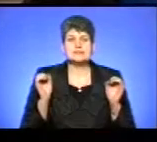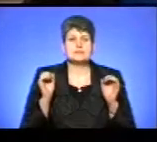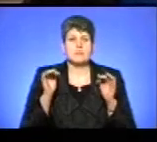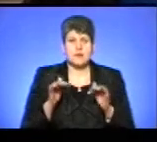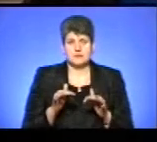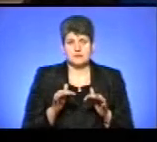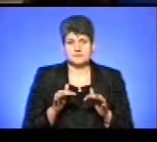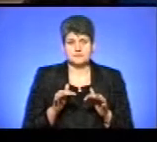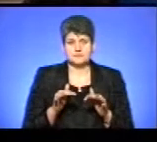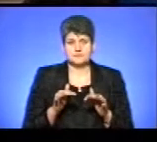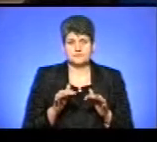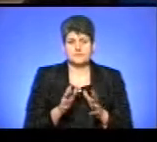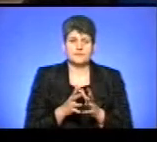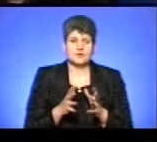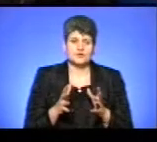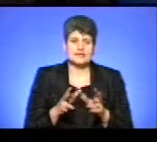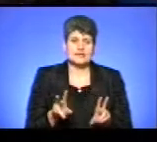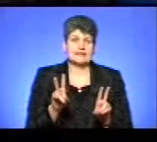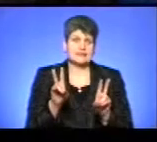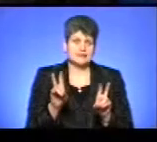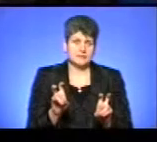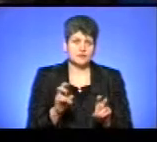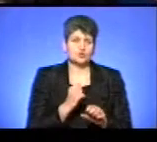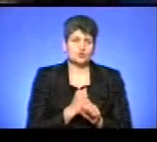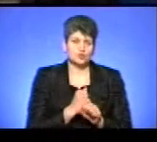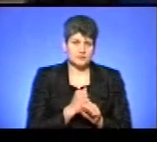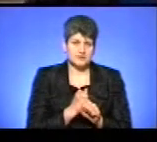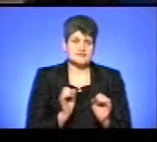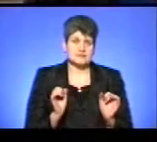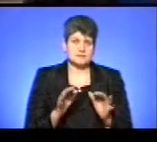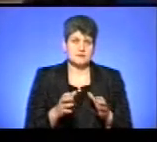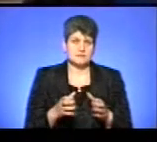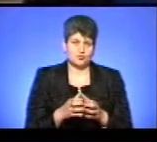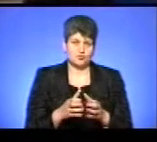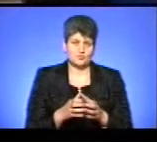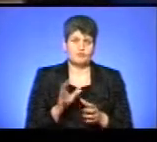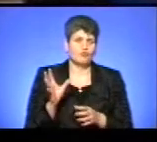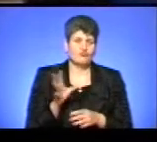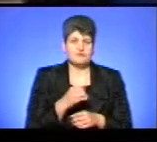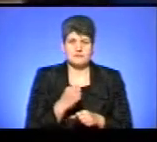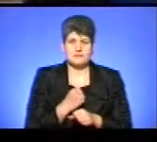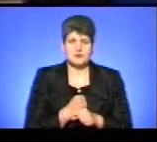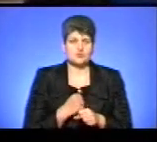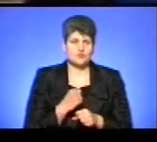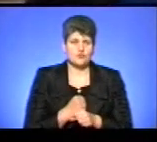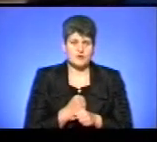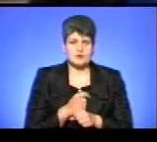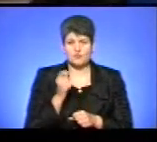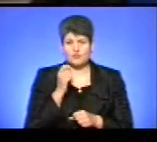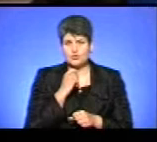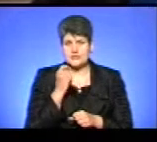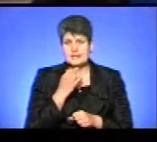зібралася в основному за тематикою робіт, зібрався гурт. Бо всі працювали в